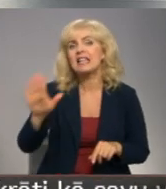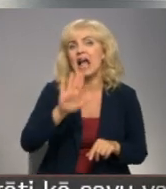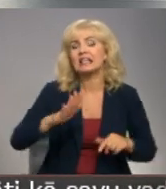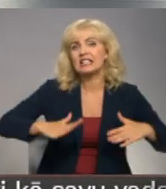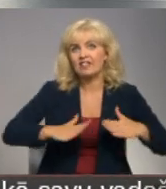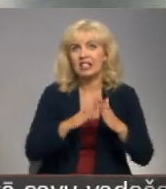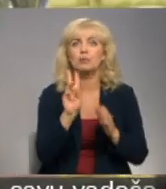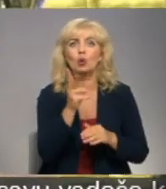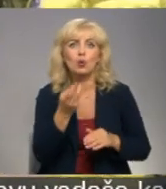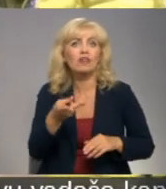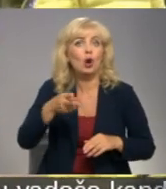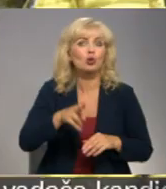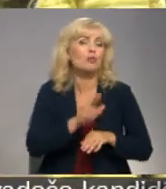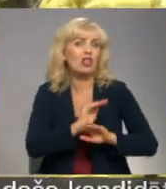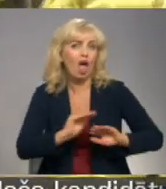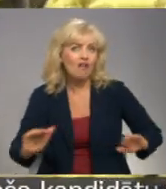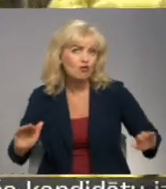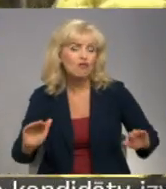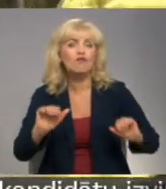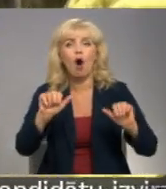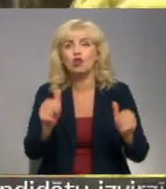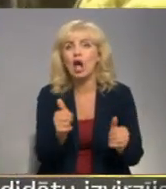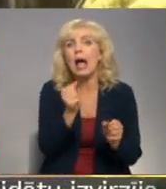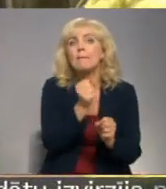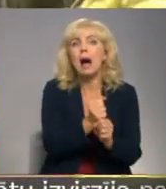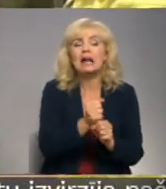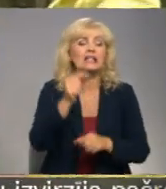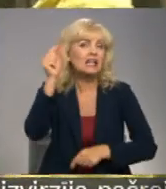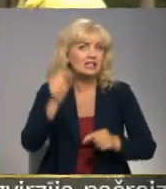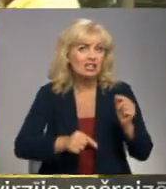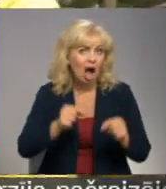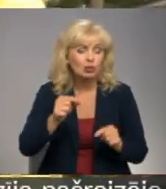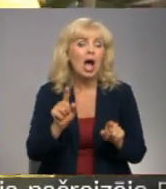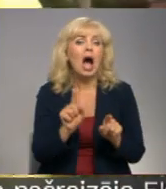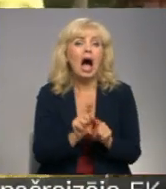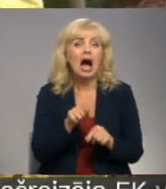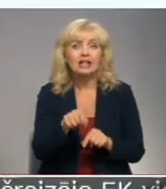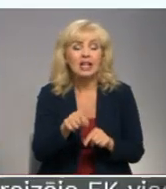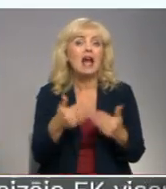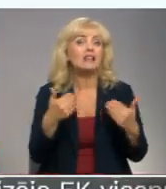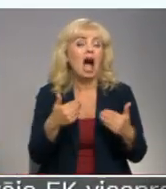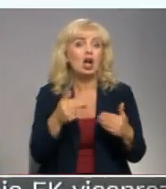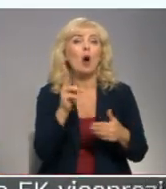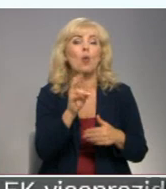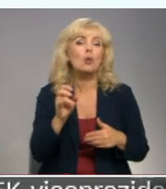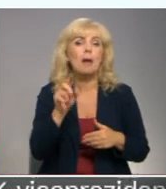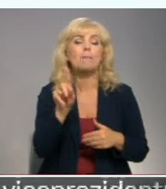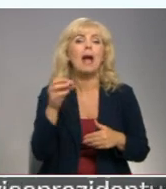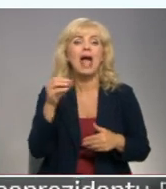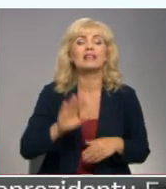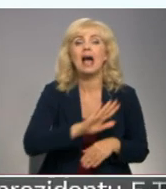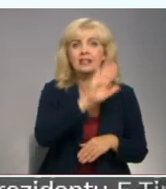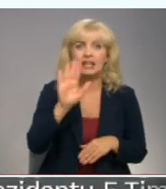televīzija. Ozolapu vainags kurmenē pir nevis līgo vakarā, bet gan pēterdienā. Pie savu vainagu ticis